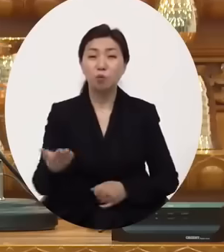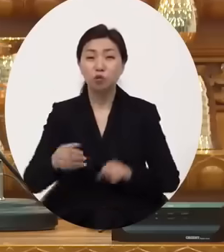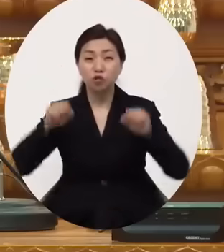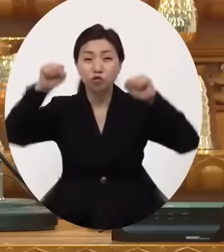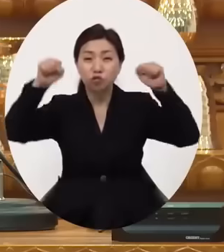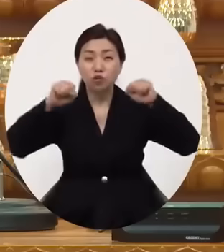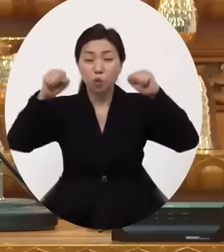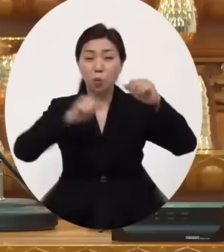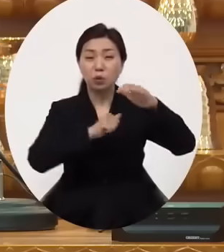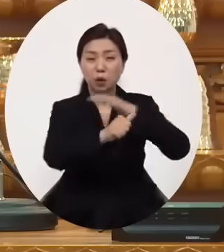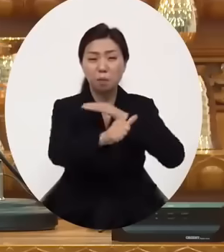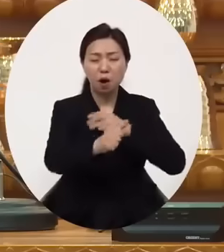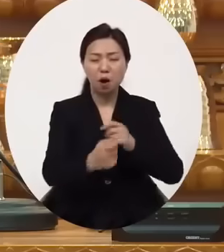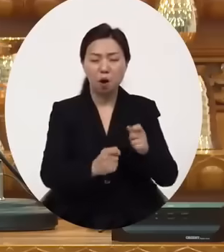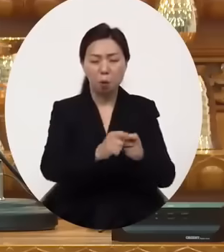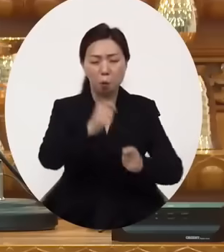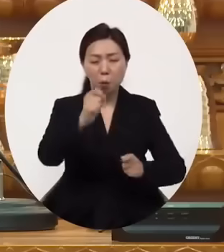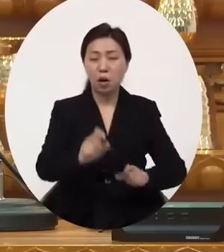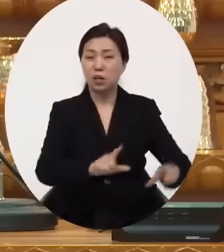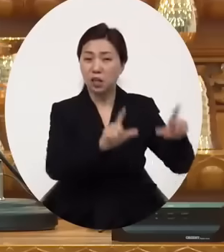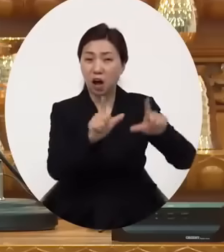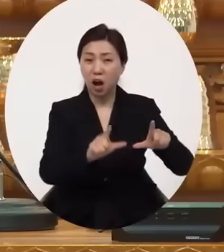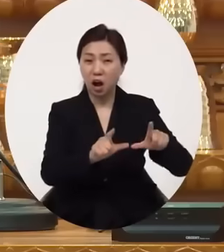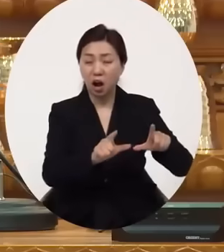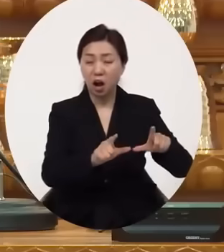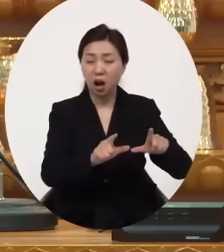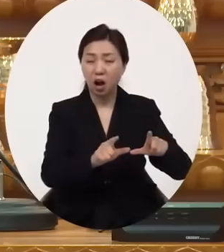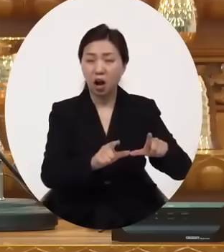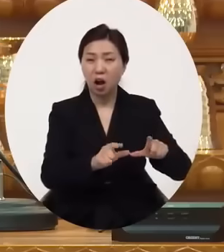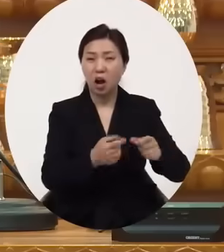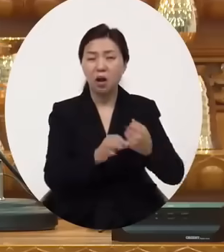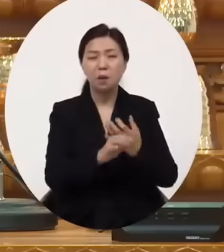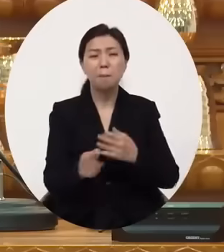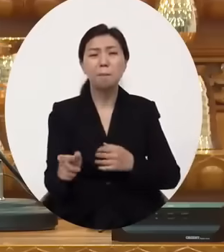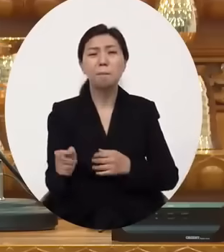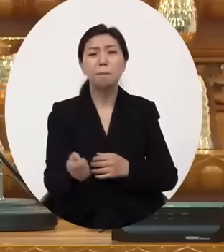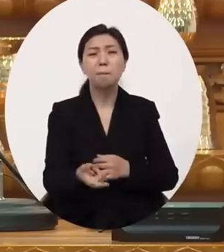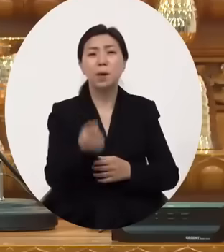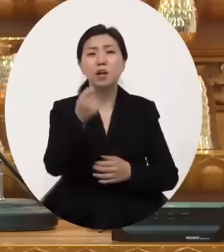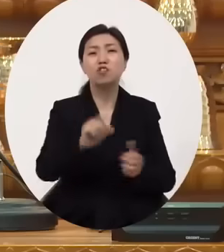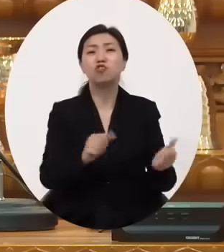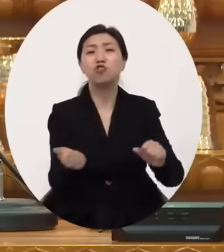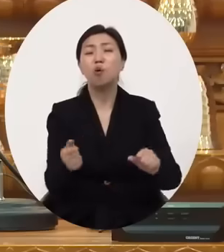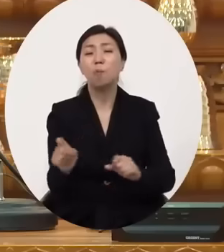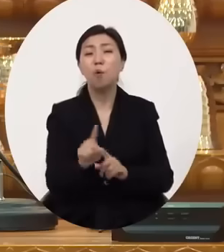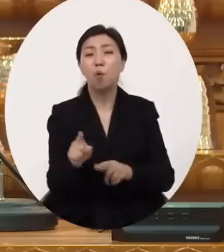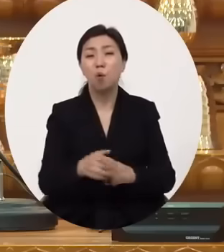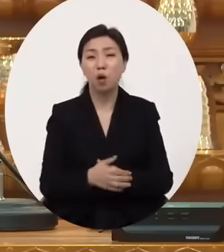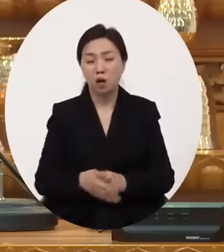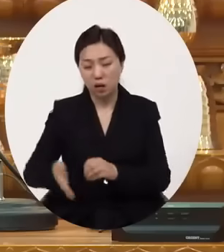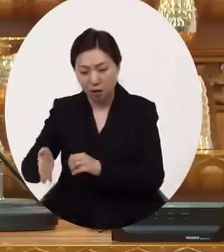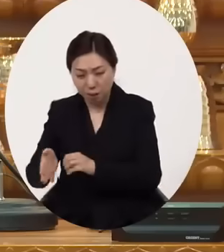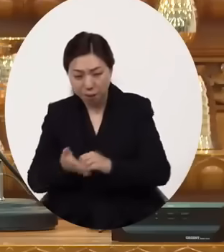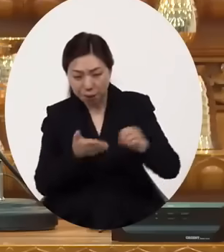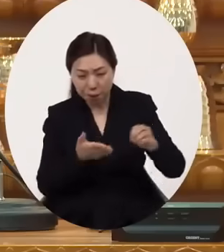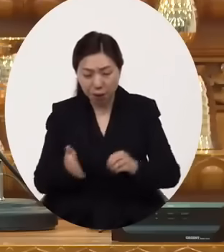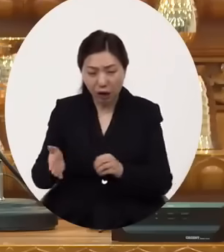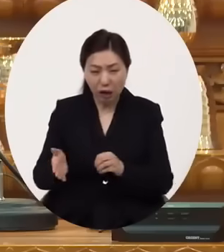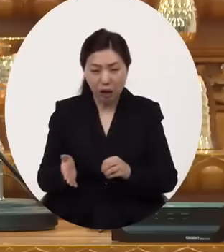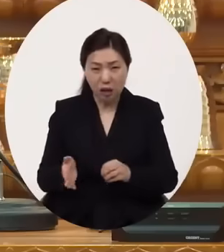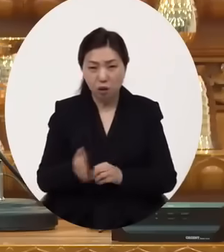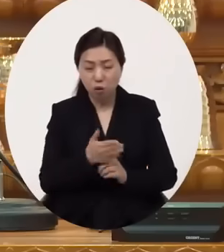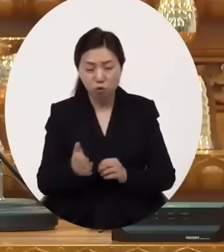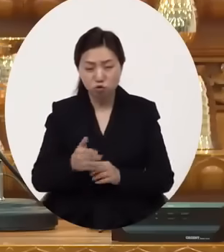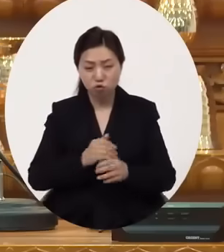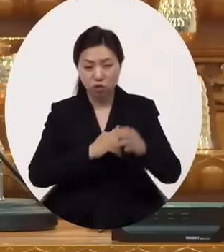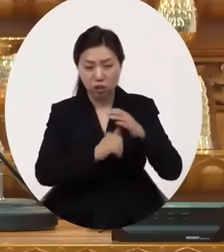여러분들 운동선수가 오래 살까? 빨리 죽을까? 태권도 선수, 무슨 단거리